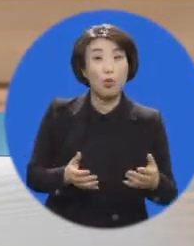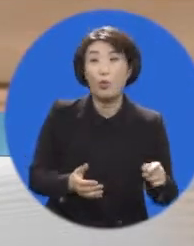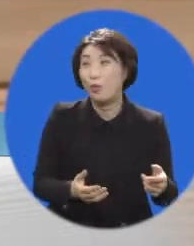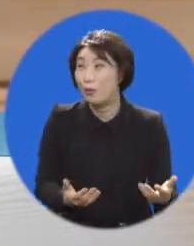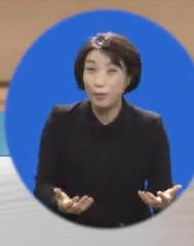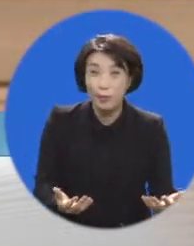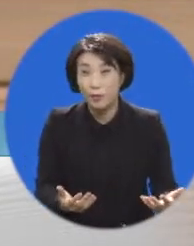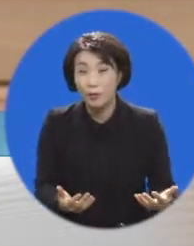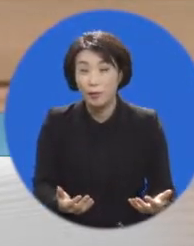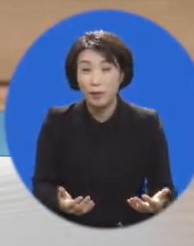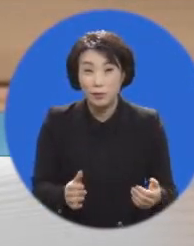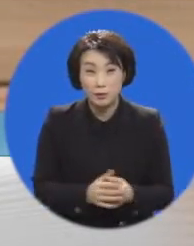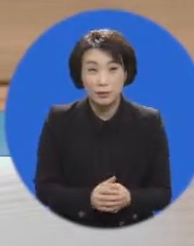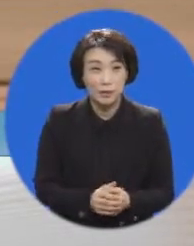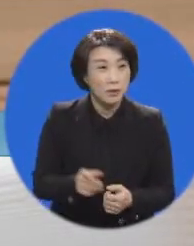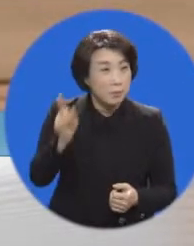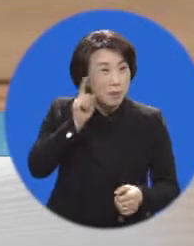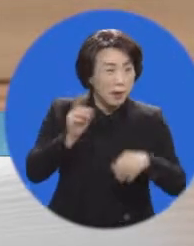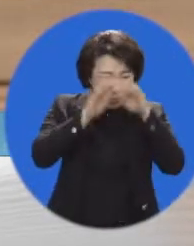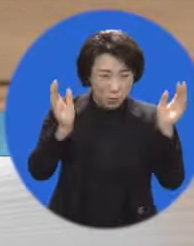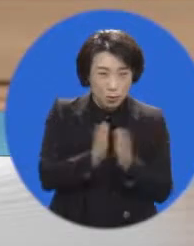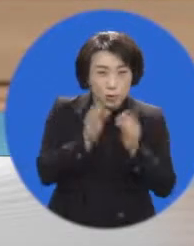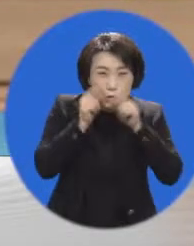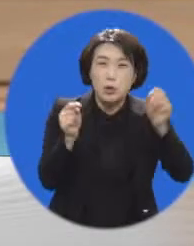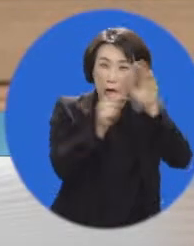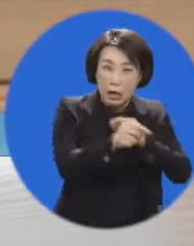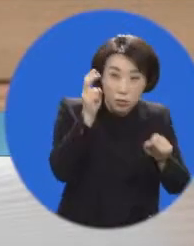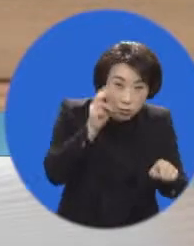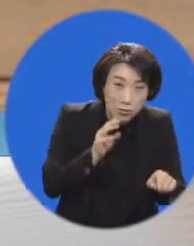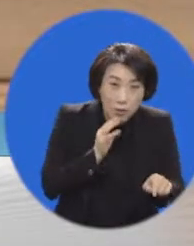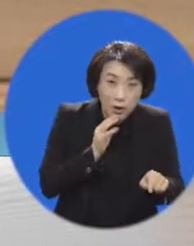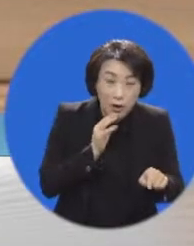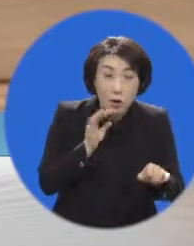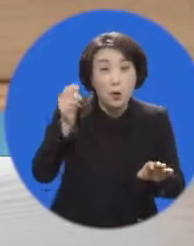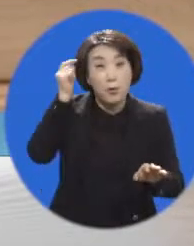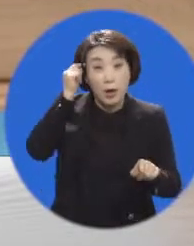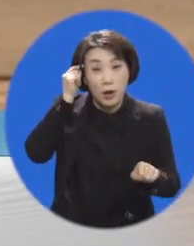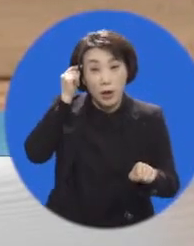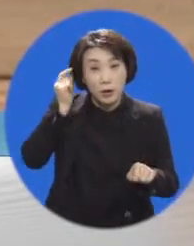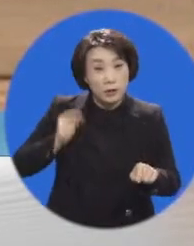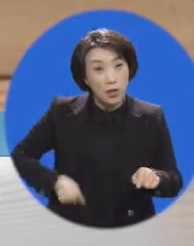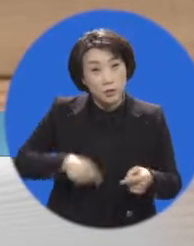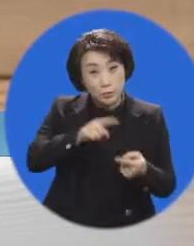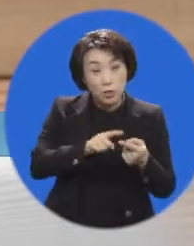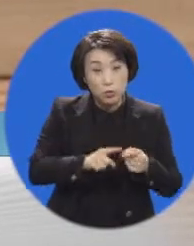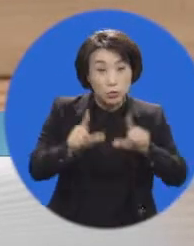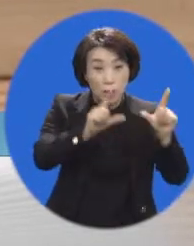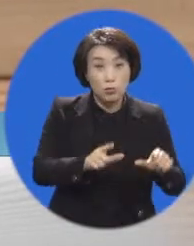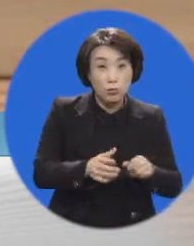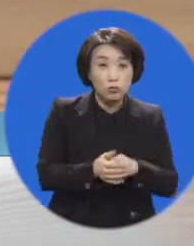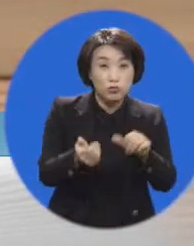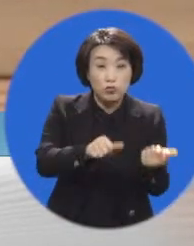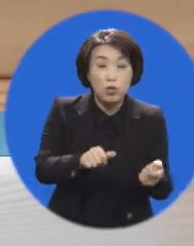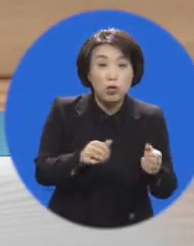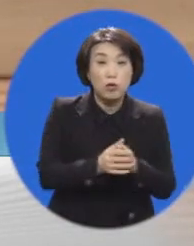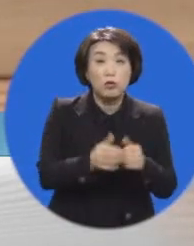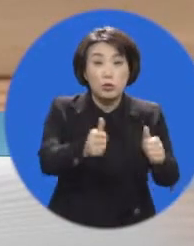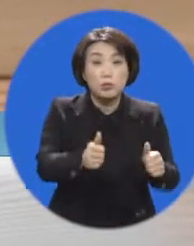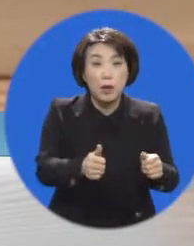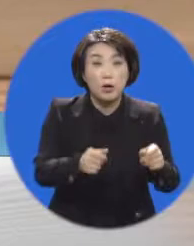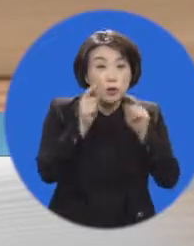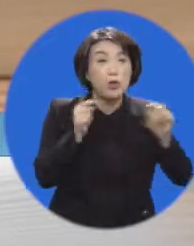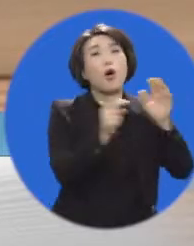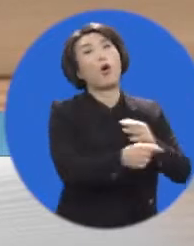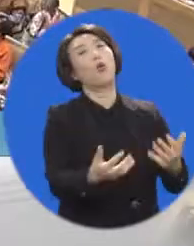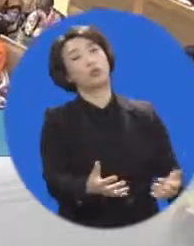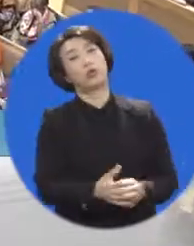어두웠어? 백이면 백이 다 지옥 갈 것입니다. 왜? 자기 양심대로 산다 갈 것이니까. 양심은 각 사람이